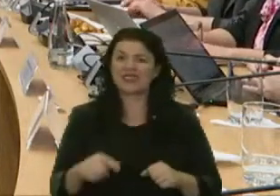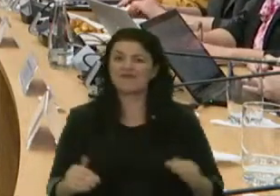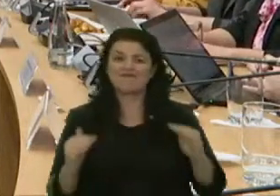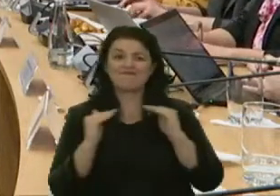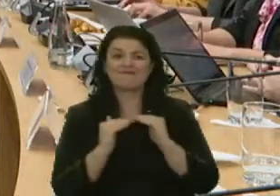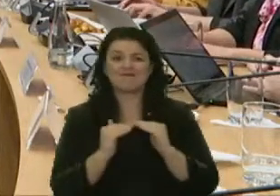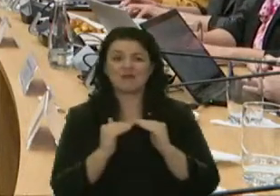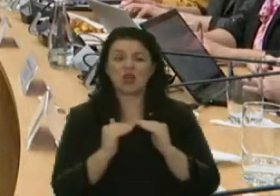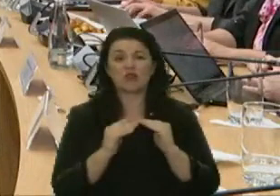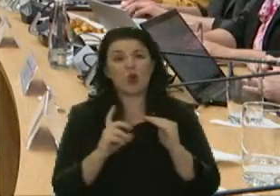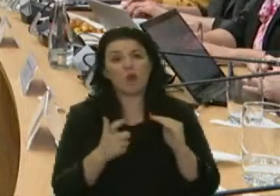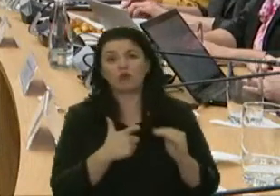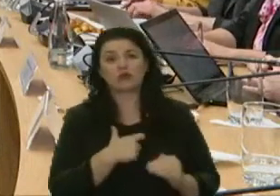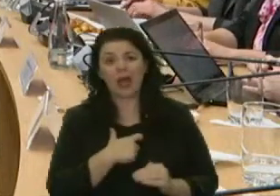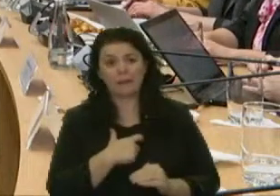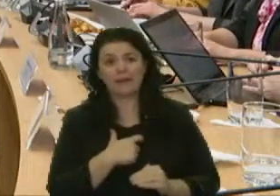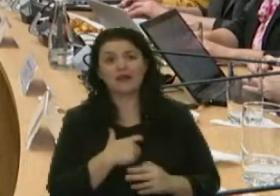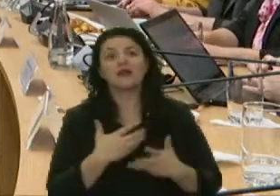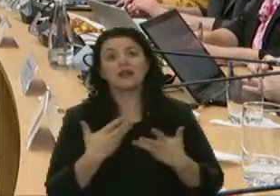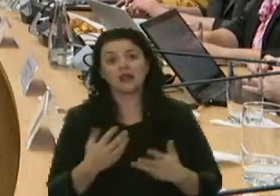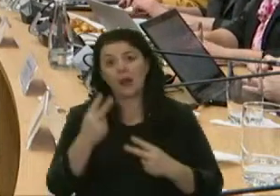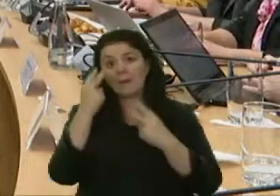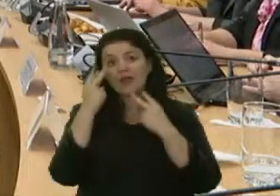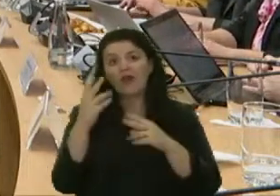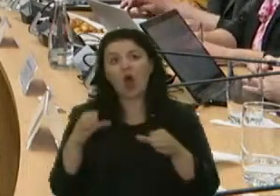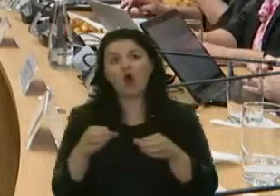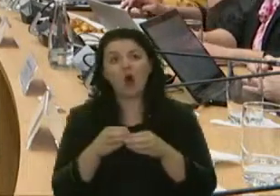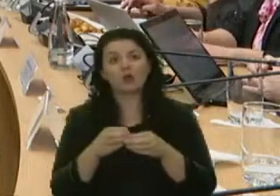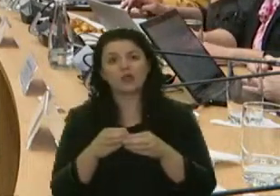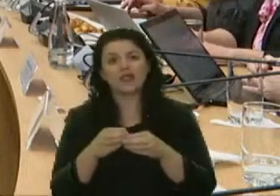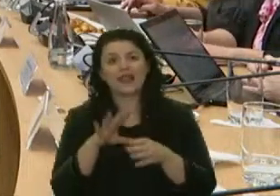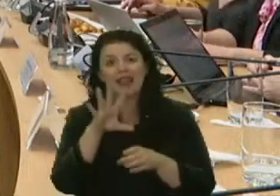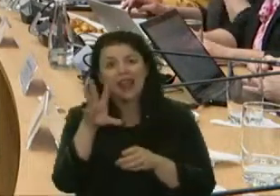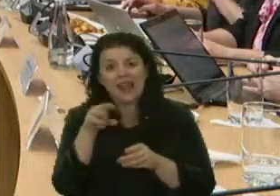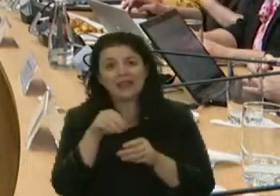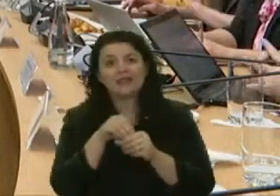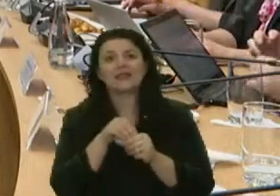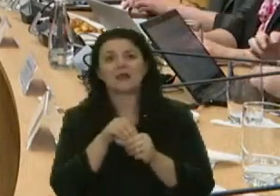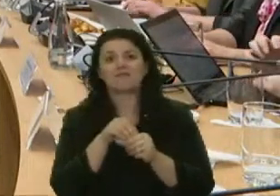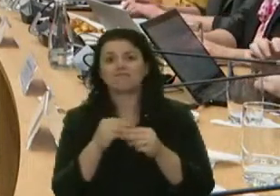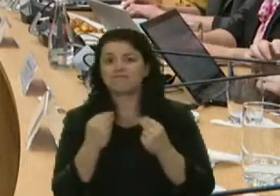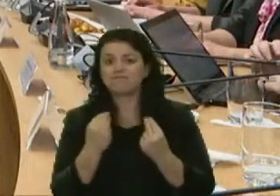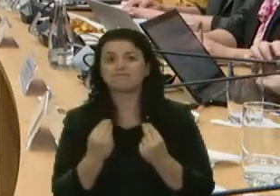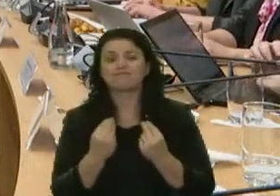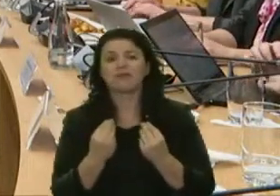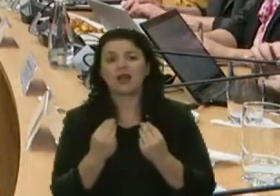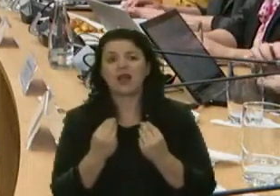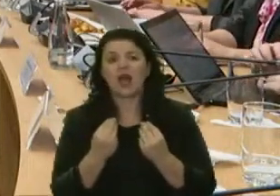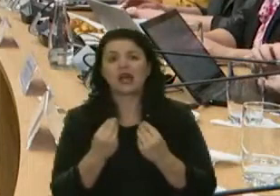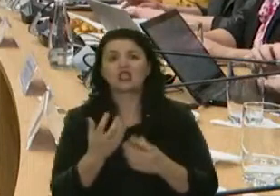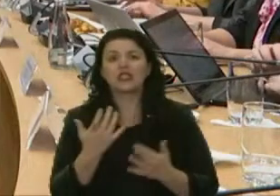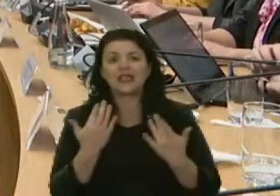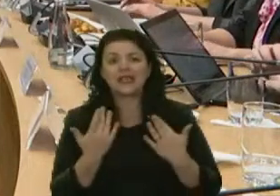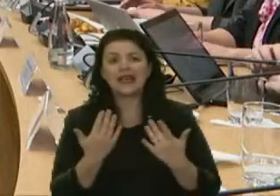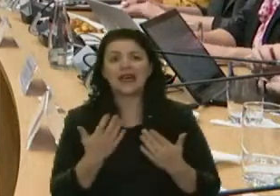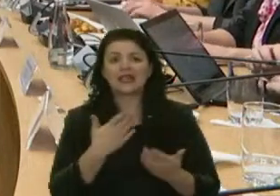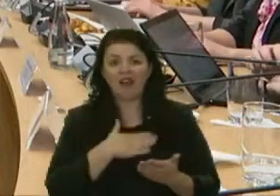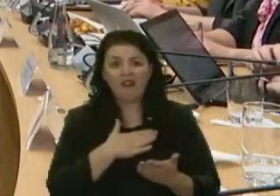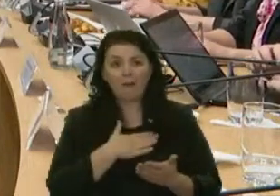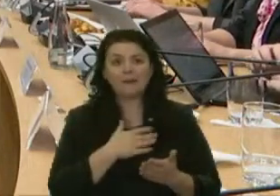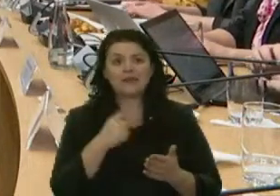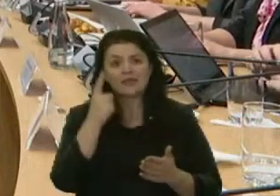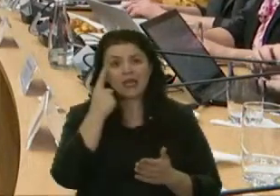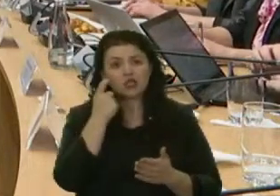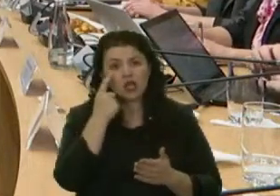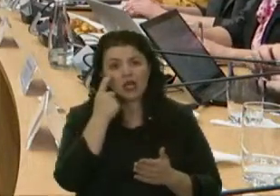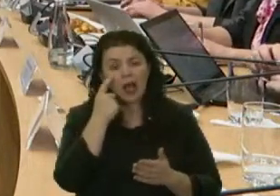măsură nu putem decât să privim comunitatea noastră într o manieră inclusivă închegată și din cât avem să încercăm